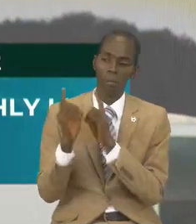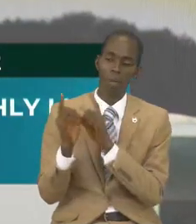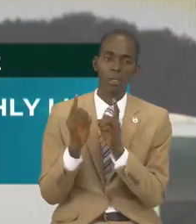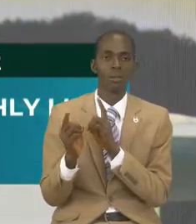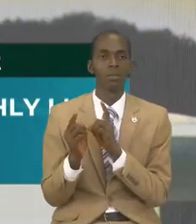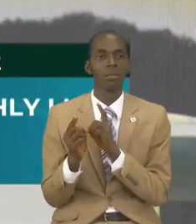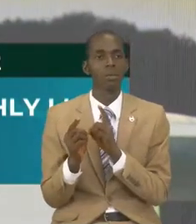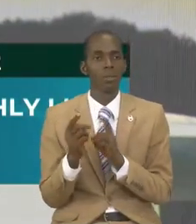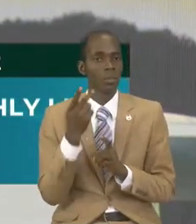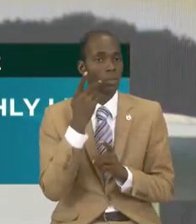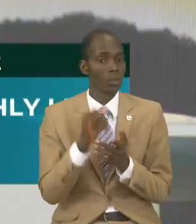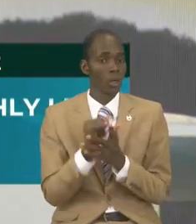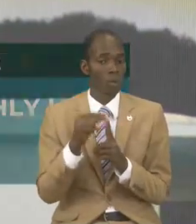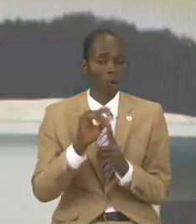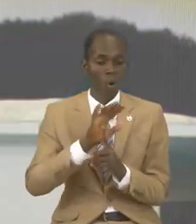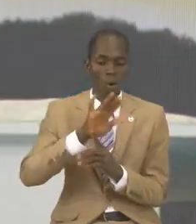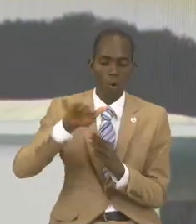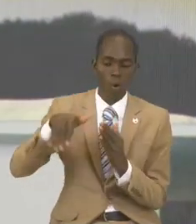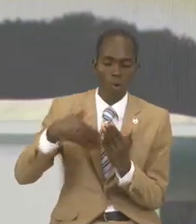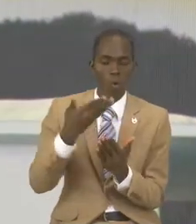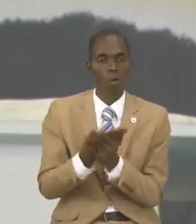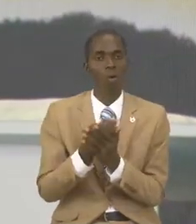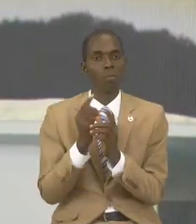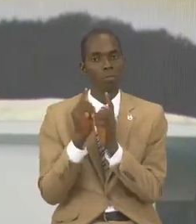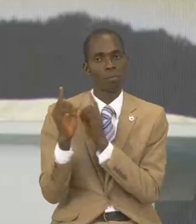ôter toute malice. Toute malice.